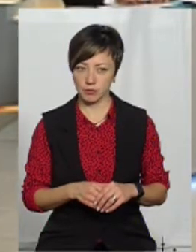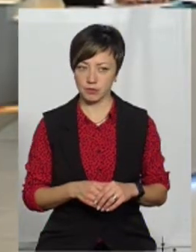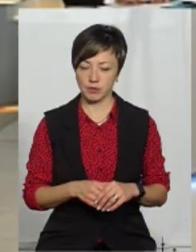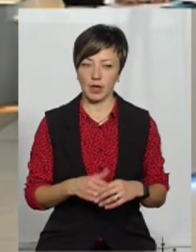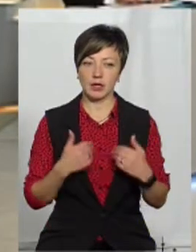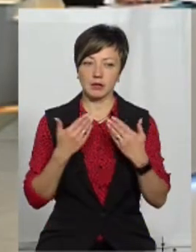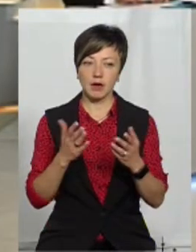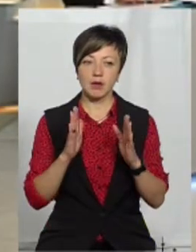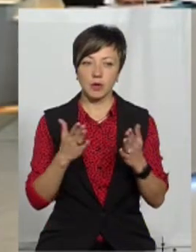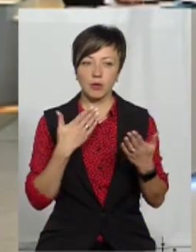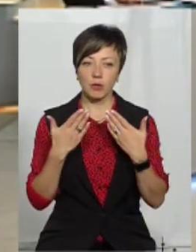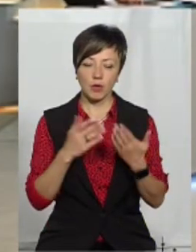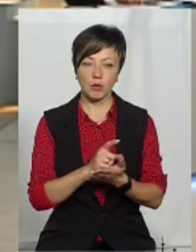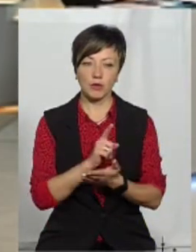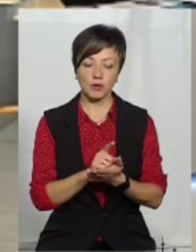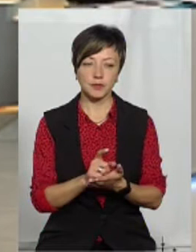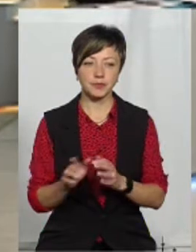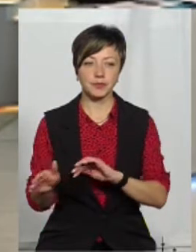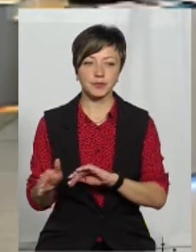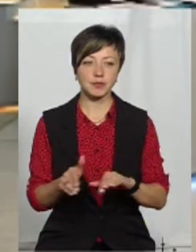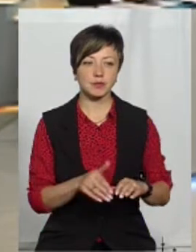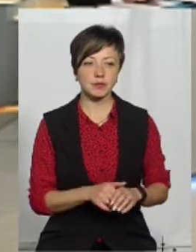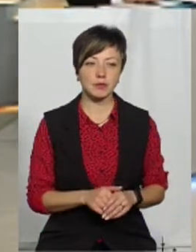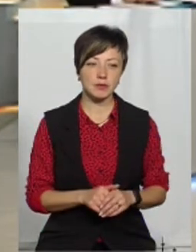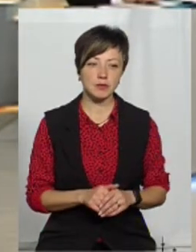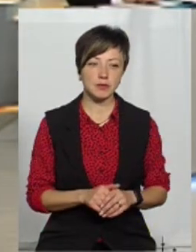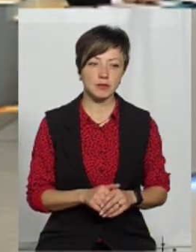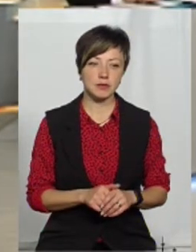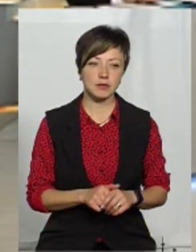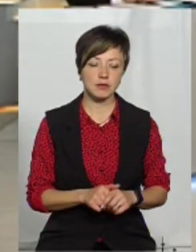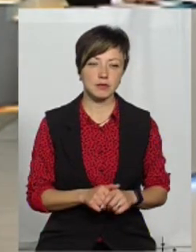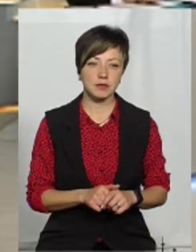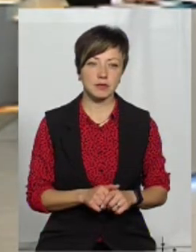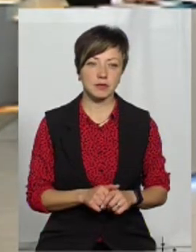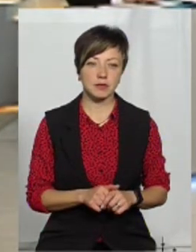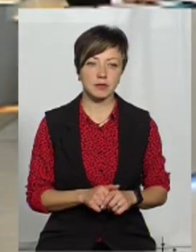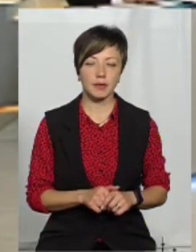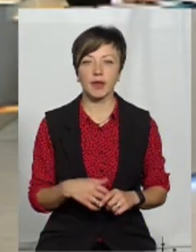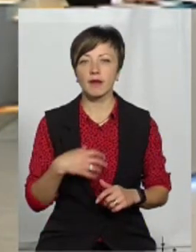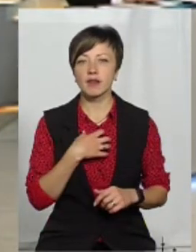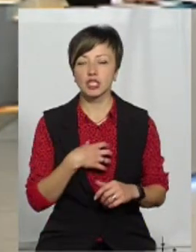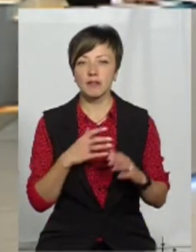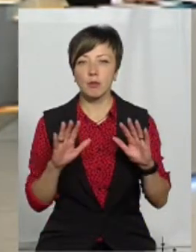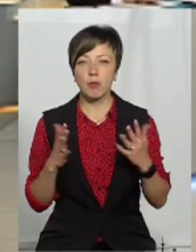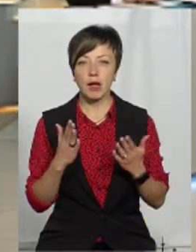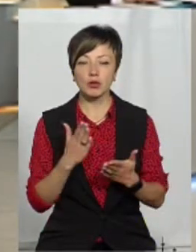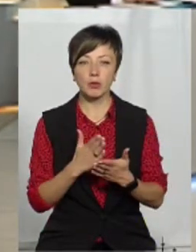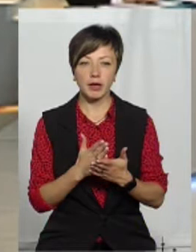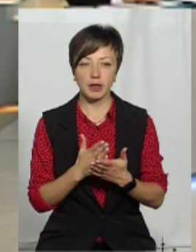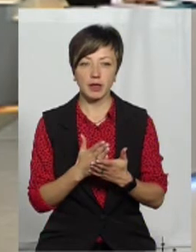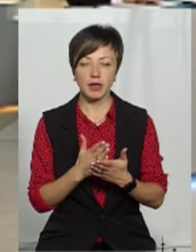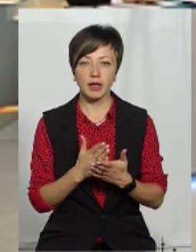Обов'язково. Дякую. Дякую вам. Дякую. Прошу, пане Вікторе. У нас важливим таким моментом є